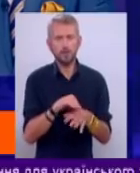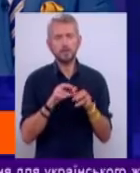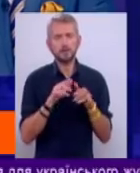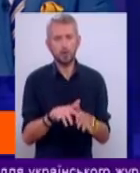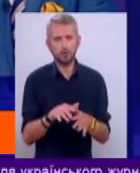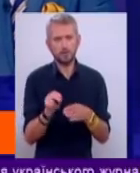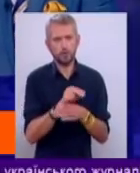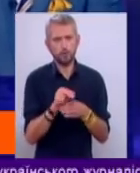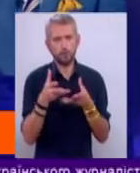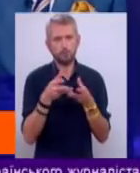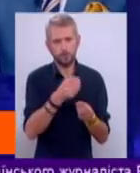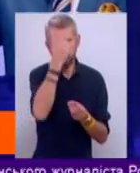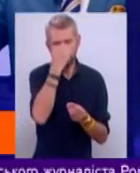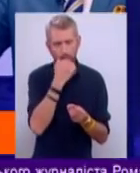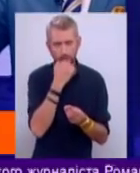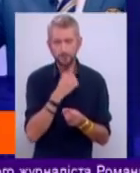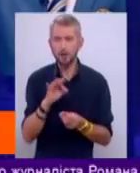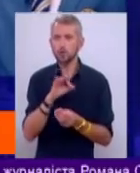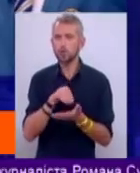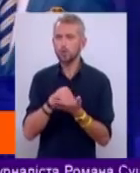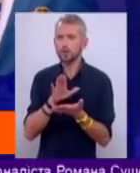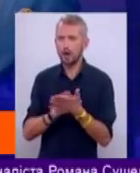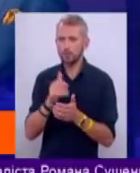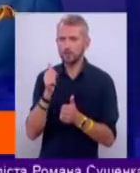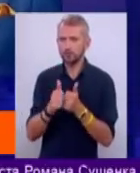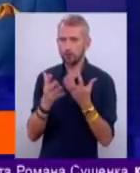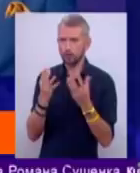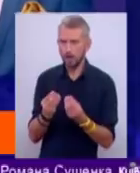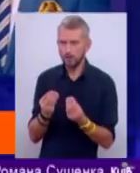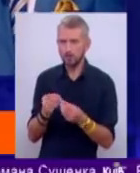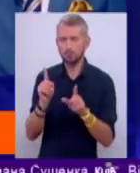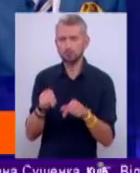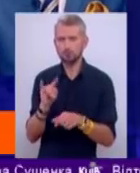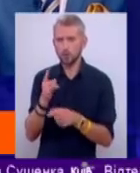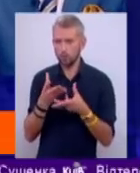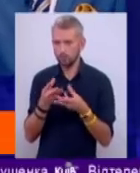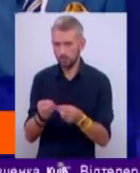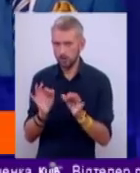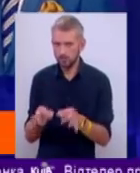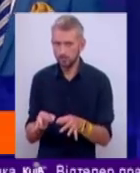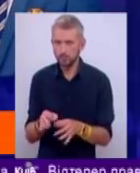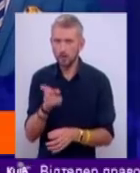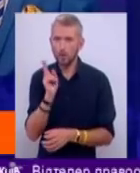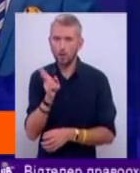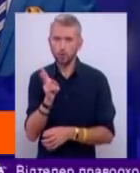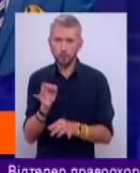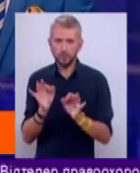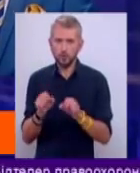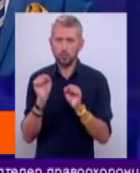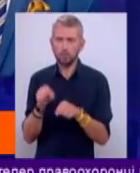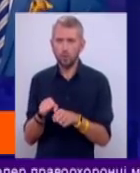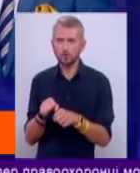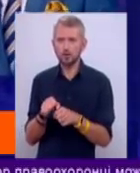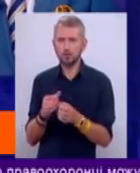Дякую. Зрозуміло. Щодо записів в щоденниках, до речі, і на дитину теж це ж впливає. Хтось, звичайно, може підійти